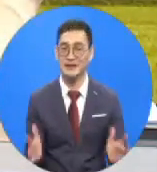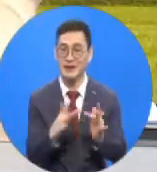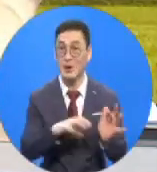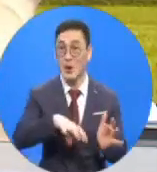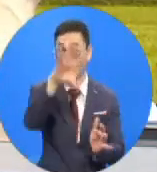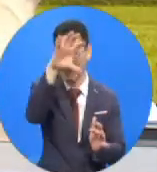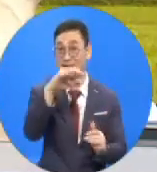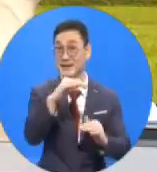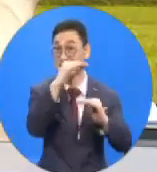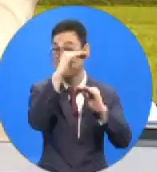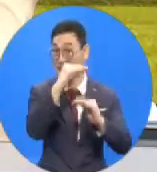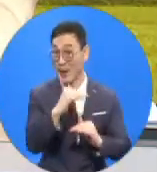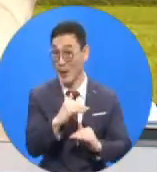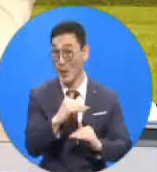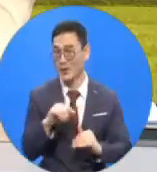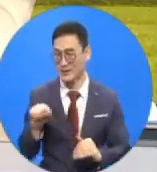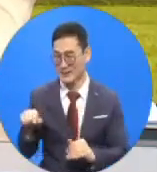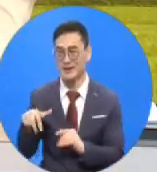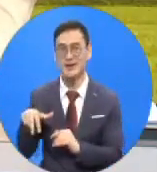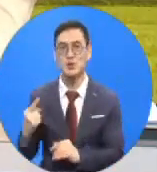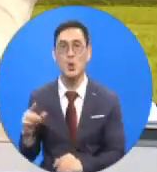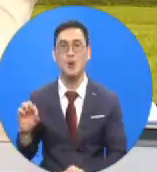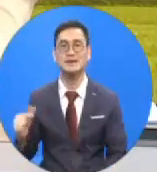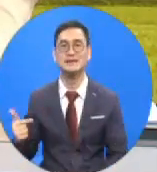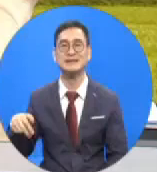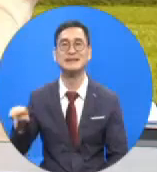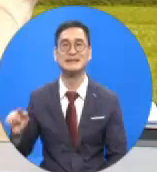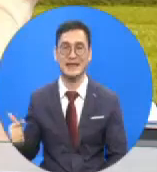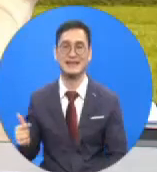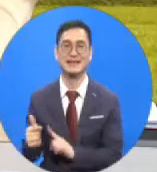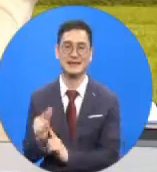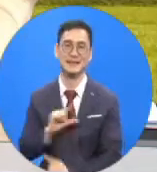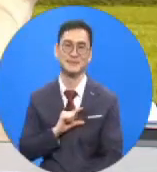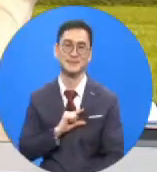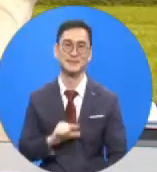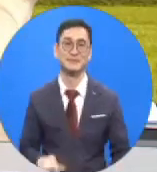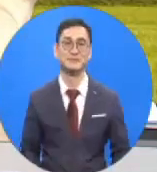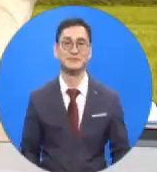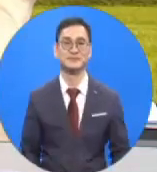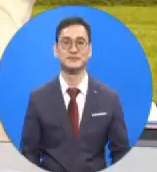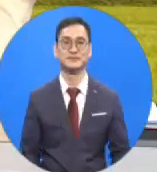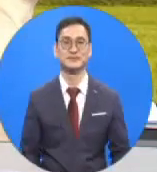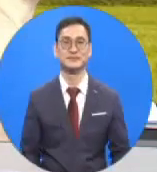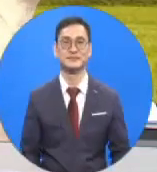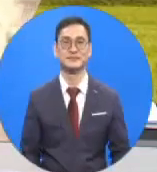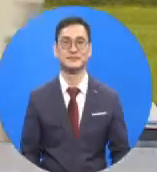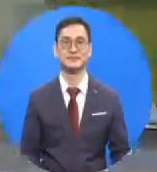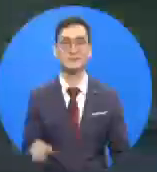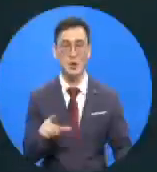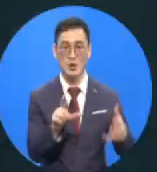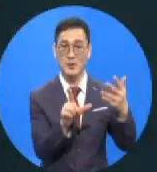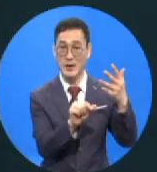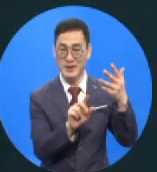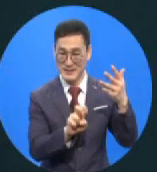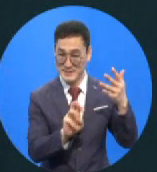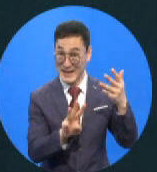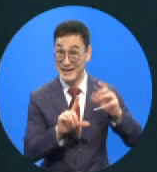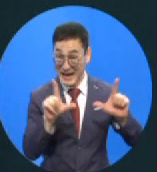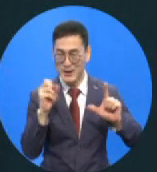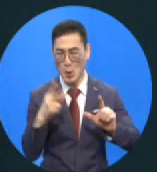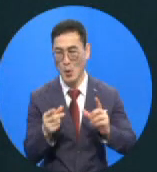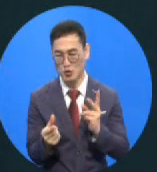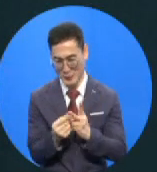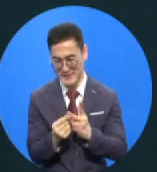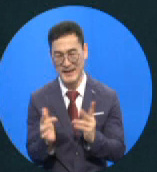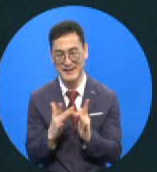있는 좁은 산 이런 필명을 쓰고 있는데요 폭로가 님이 14회 가 새로운 천 올렸다고 요 4 어디에 어떤 내 온 거죠